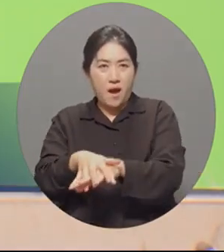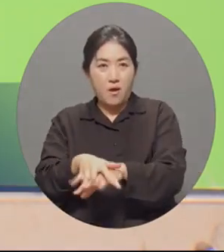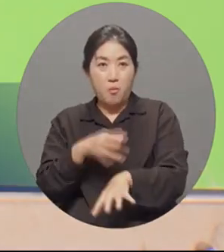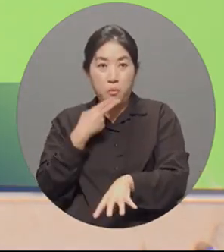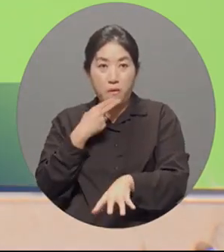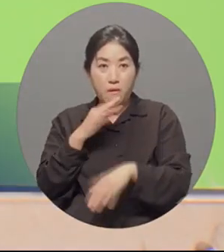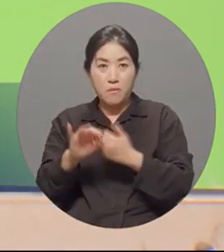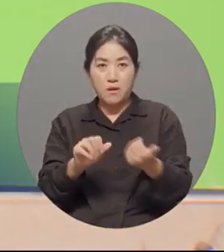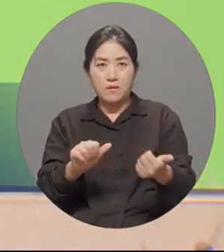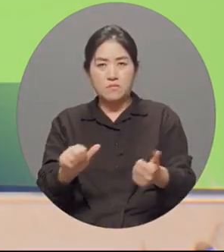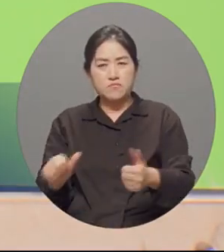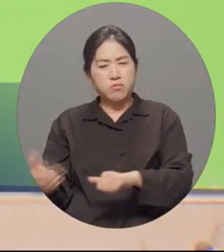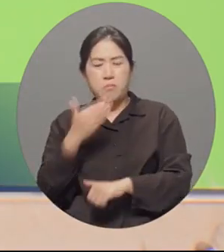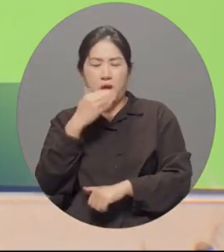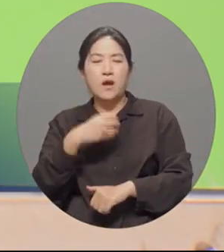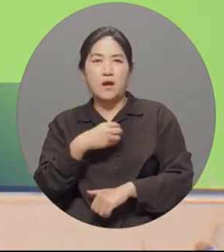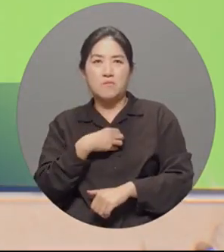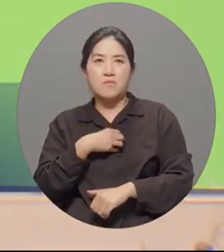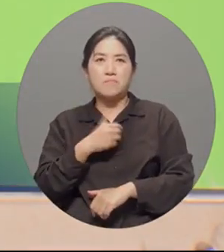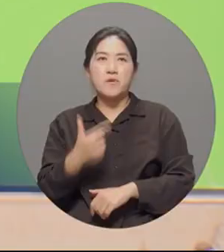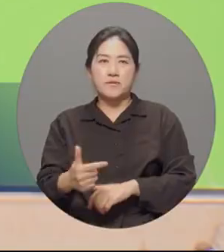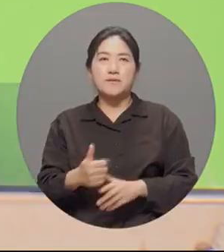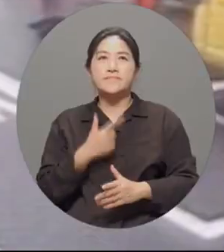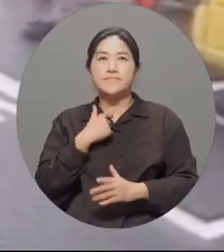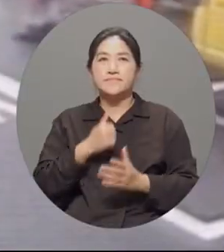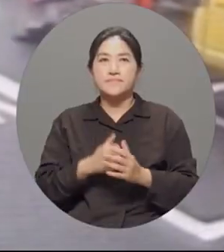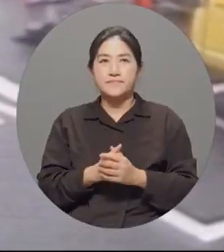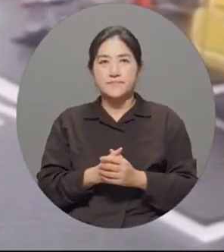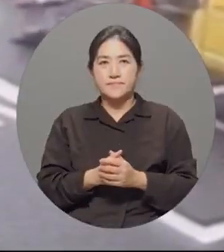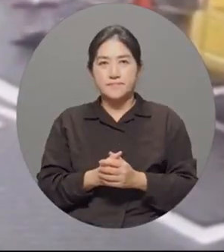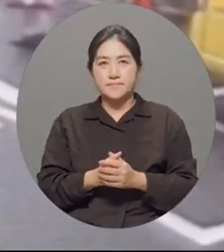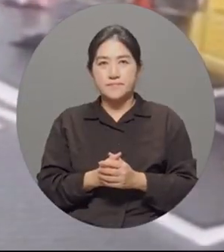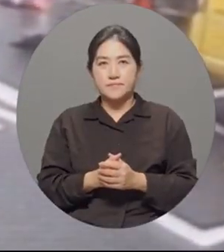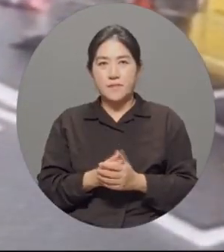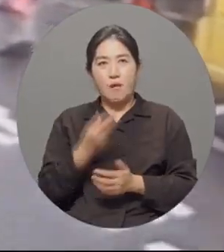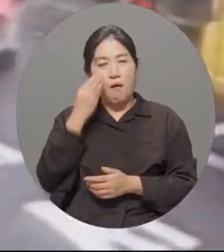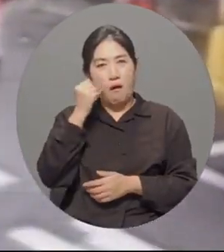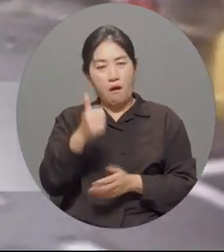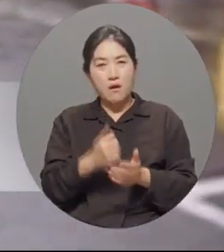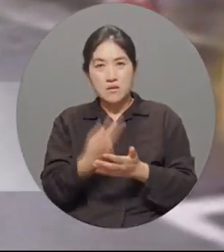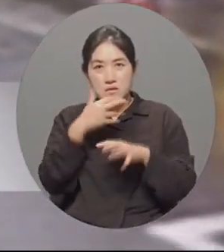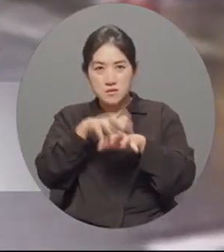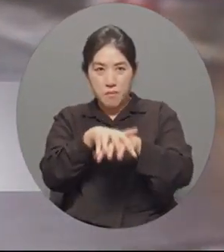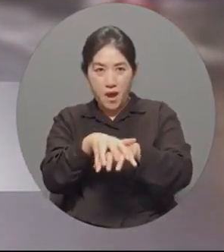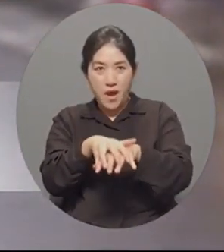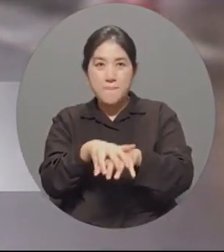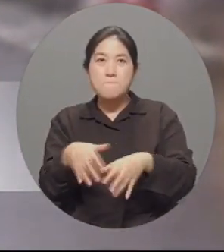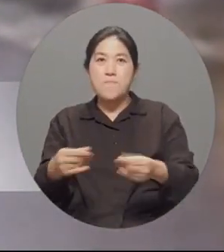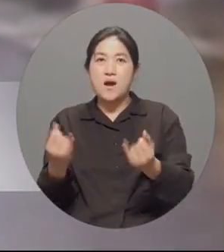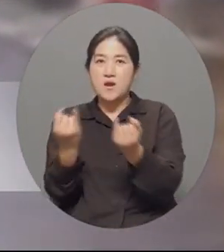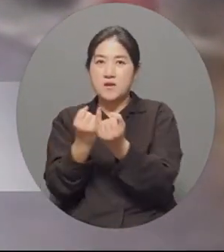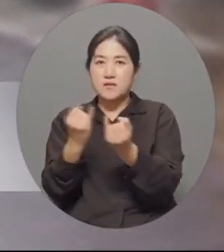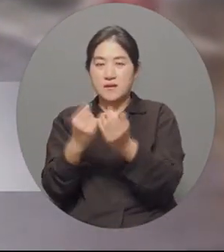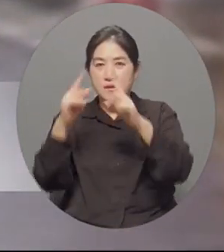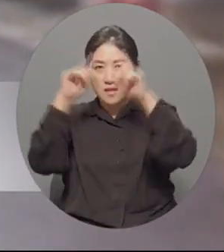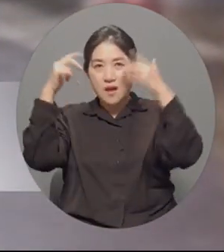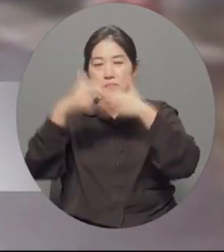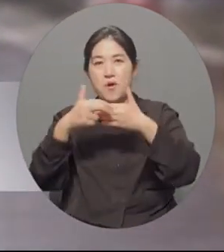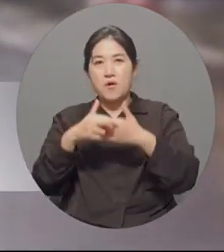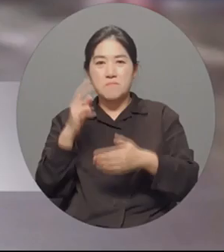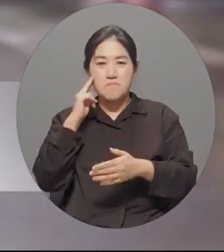않으면은 사망까지 이룰 수 있는 상황이었습니다 능숙하게 심폐소 생수를 실시한 여성은 대학병원의